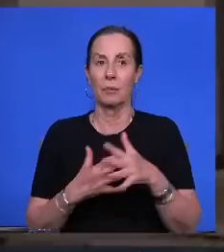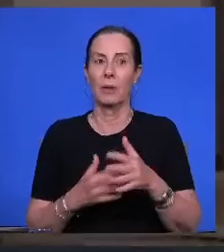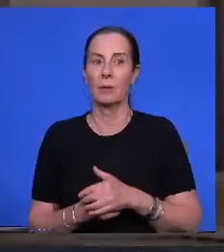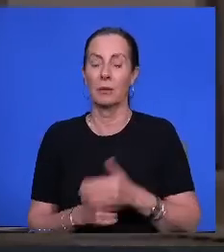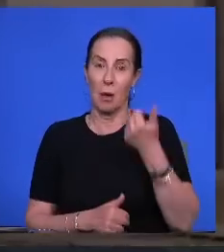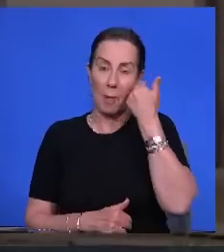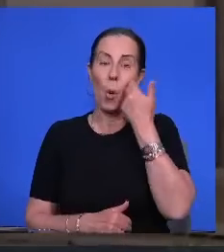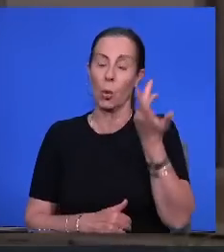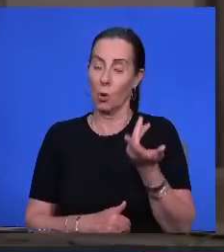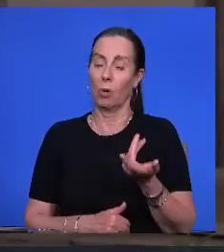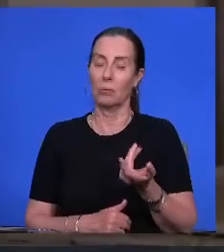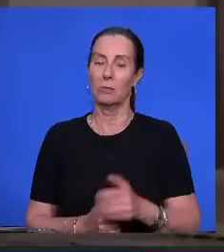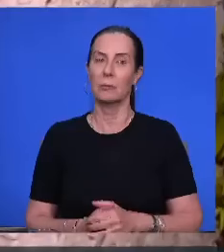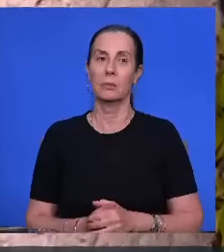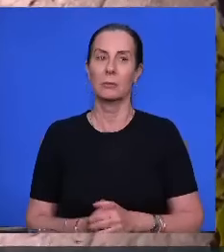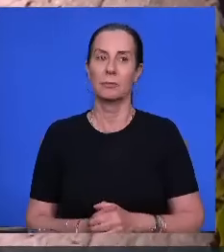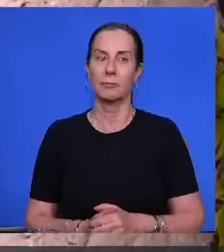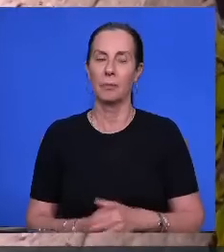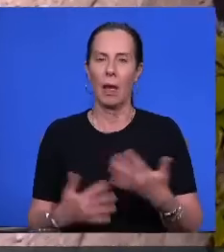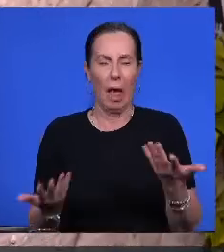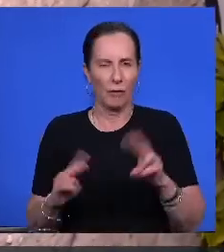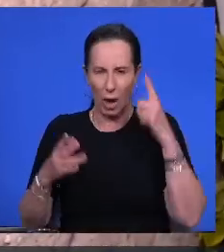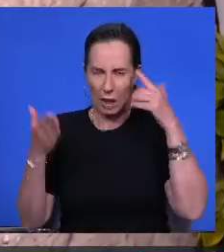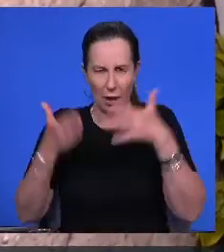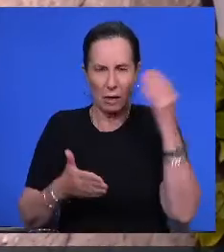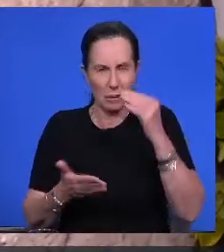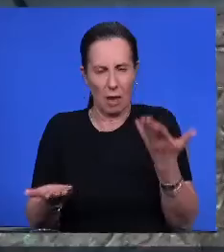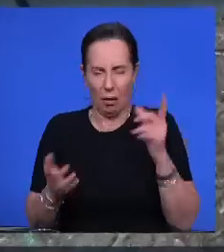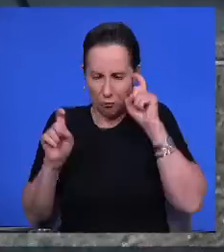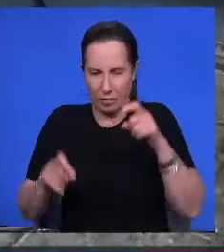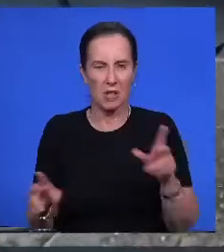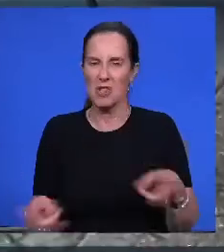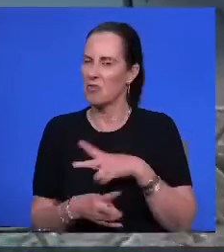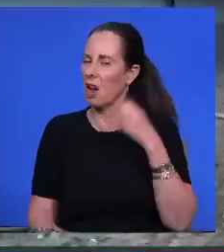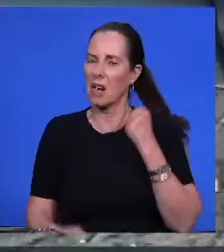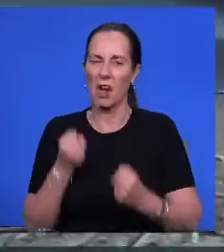מתכונות. איך אפשר להתרכז? אי אפשר. קשה, קשה מאוד.